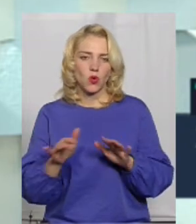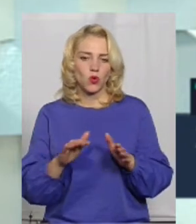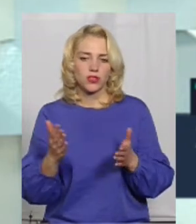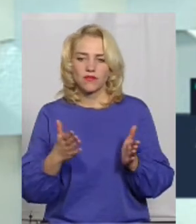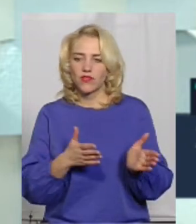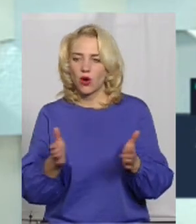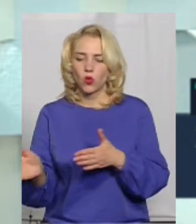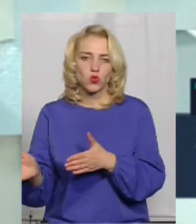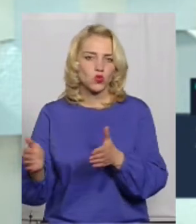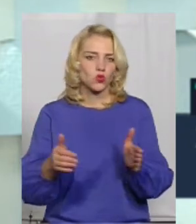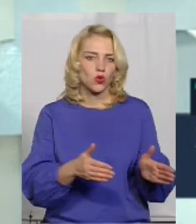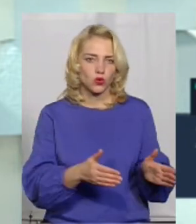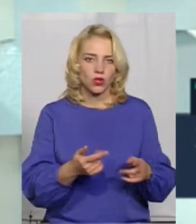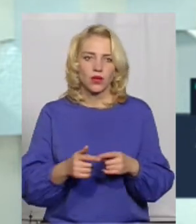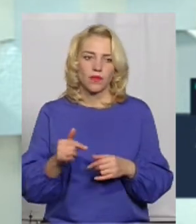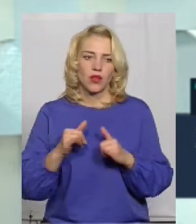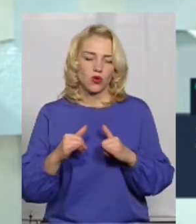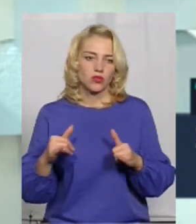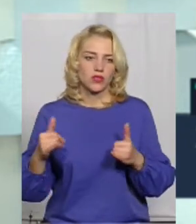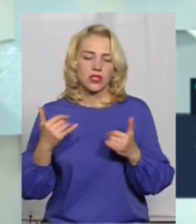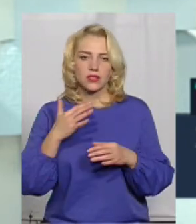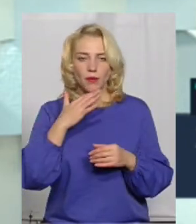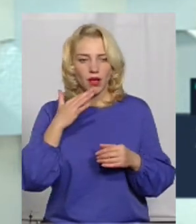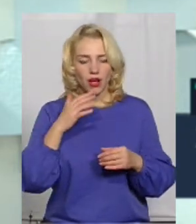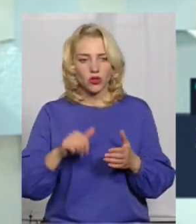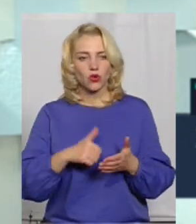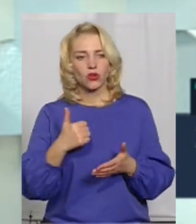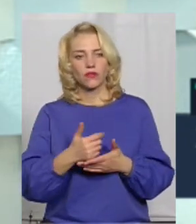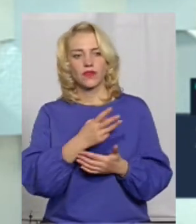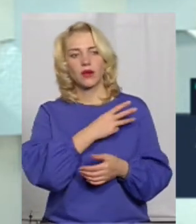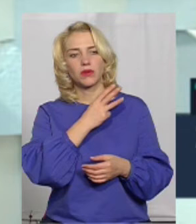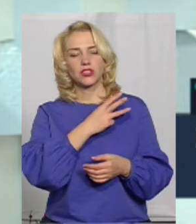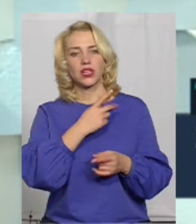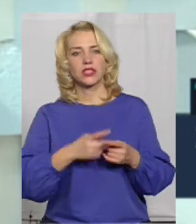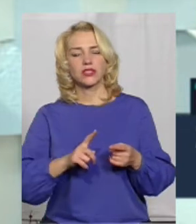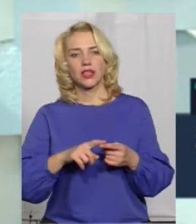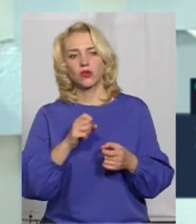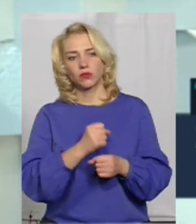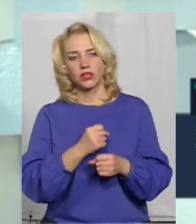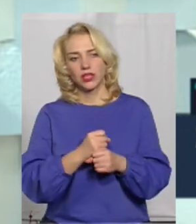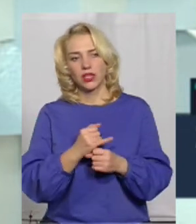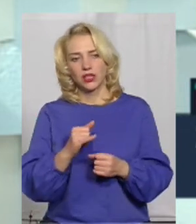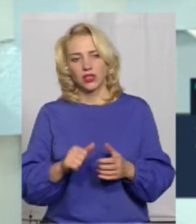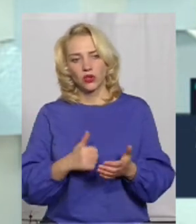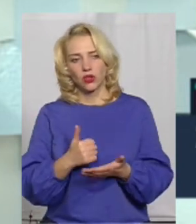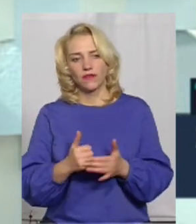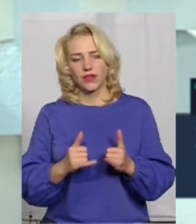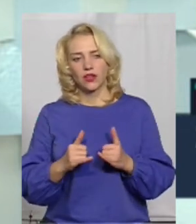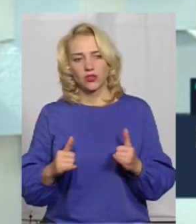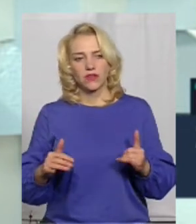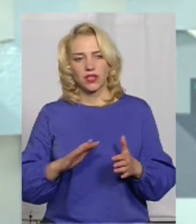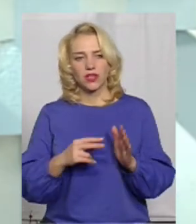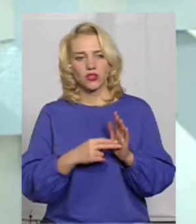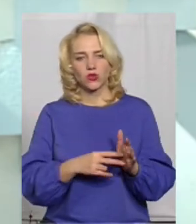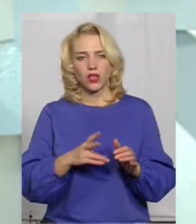сторону. Тобто розвитку зараз дуже багато. Головне – бажання це робити, головне – розвиватися і не стояти